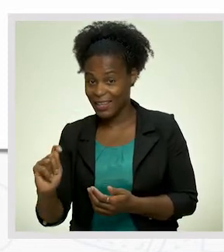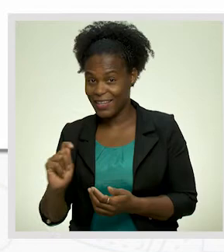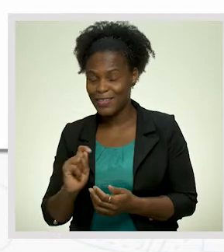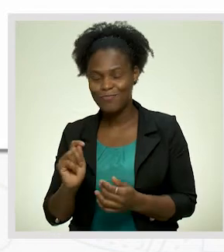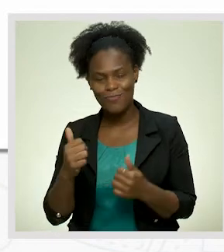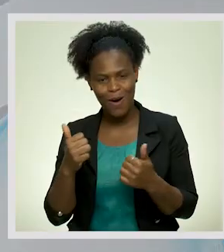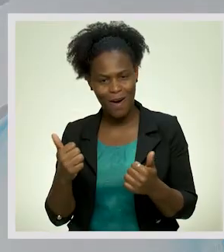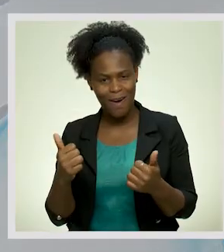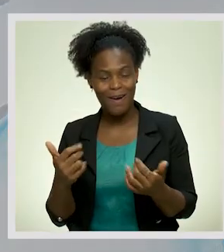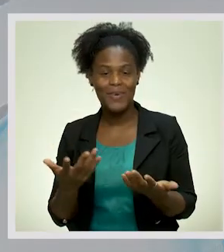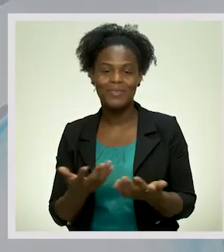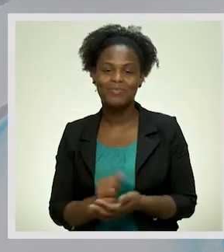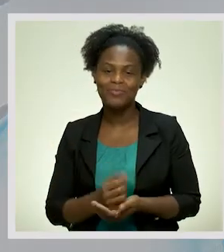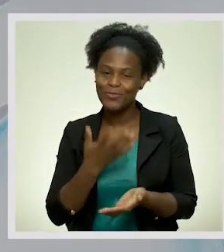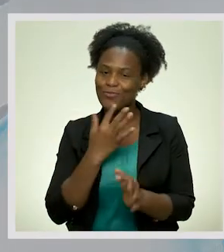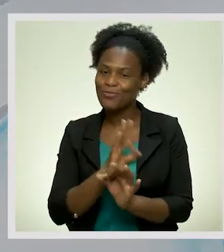Voilà. Super.